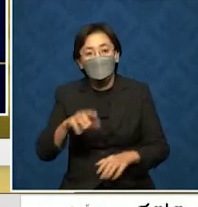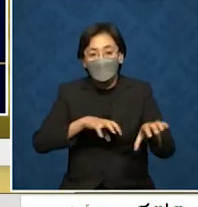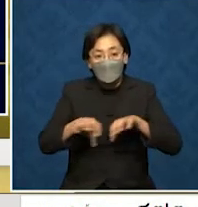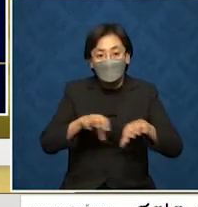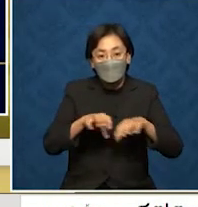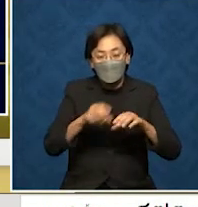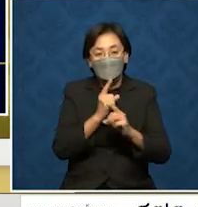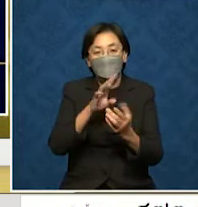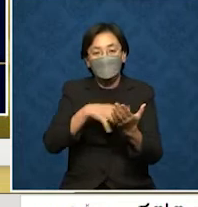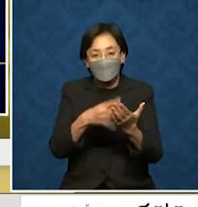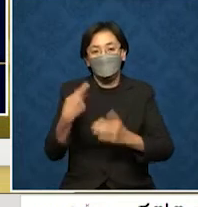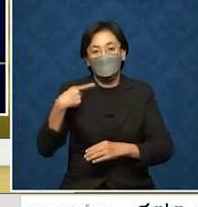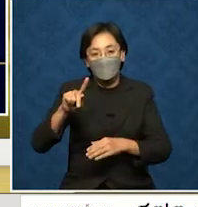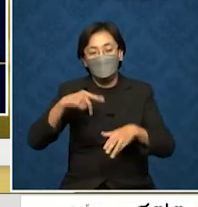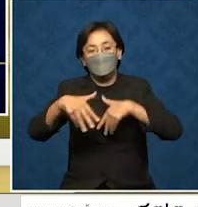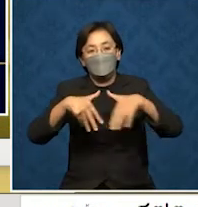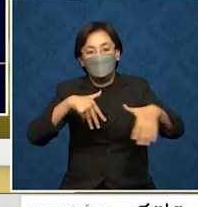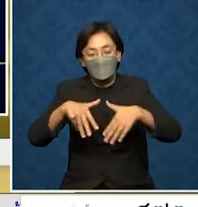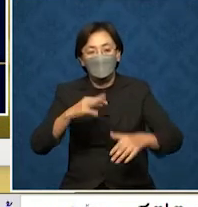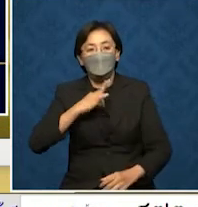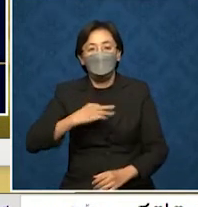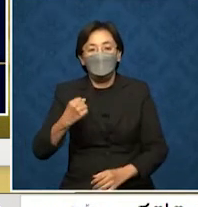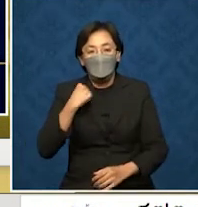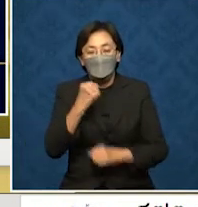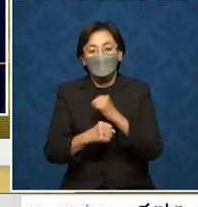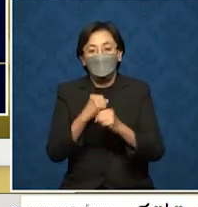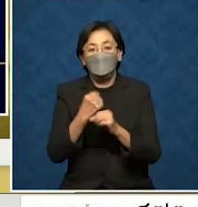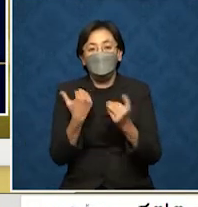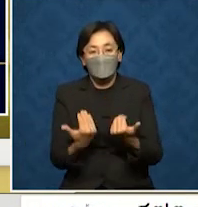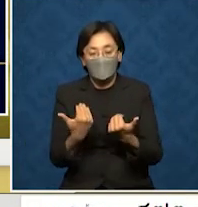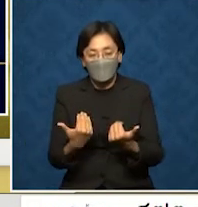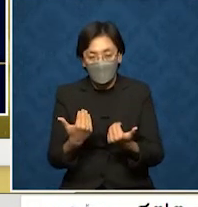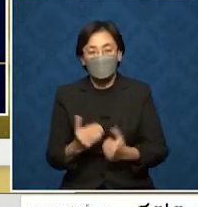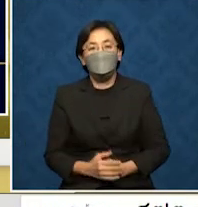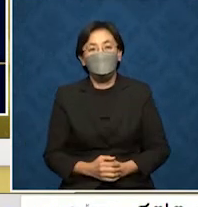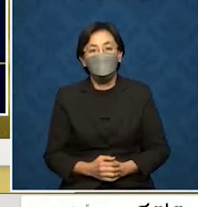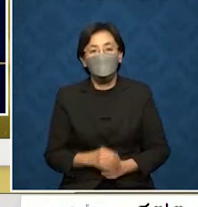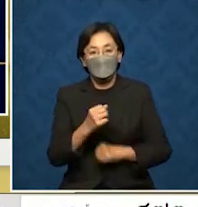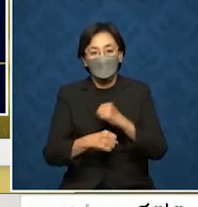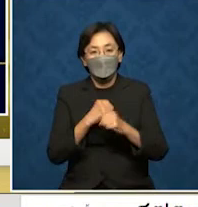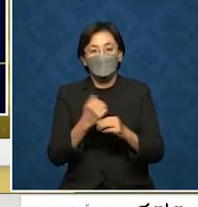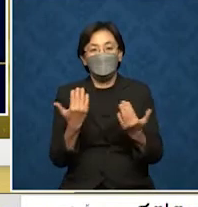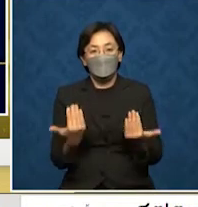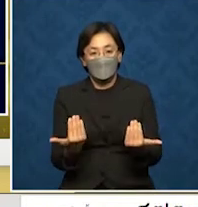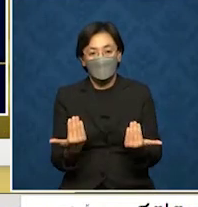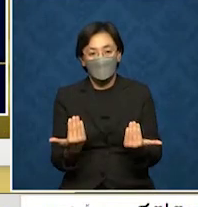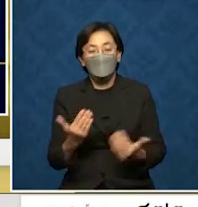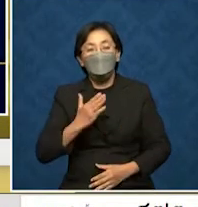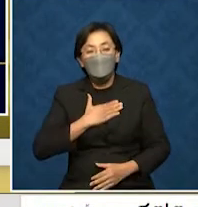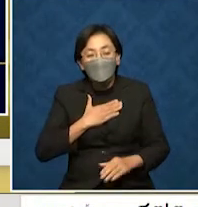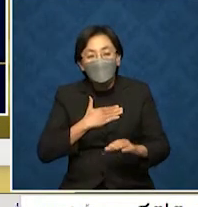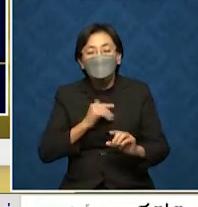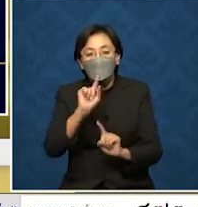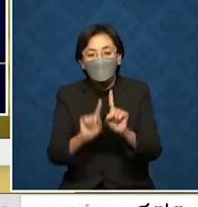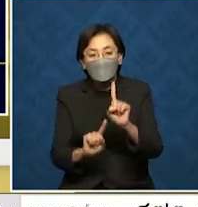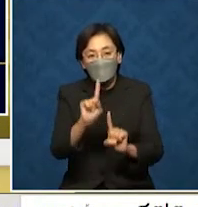นและผมมั่นใจว่าในปีงบประมาณนี้สิ่งที่ผมได้ประเมินไว้ว่าจะ